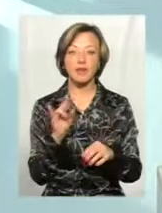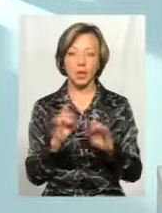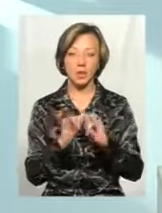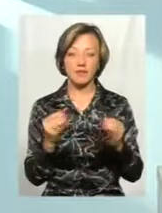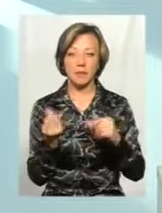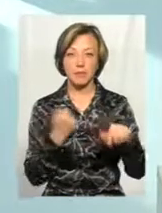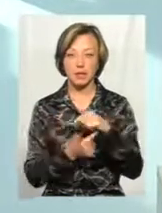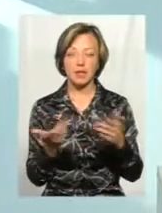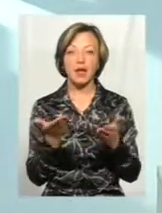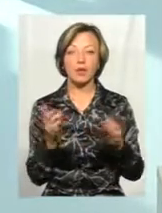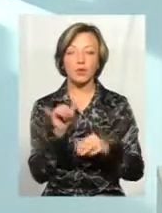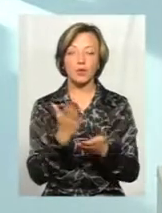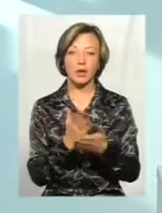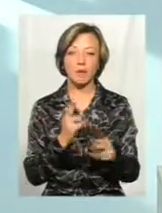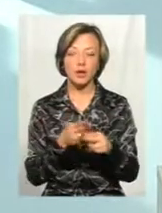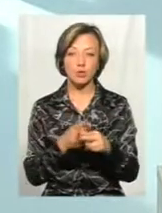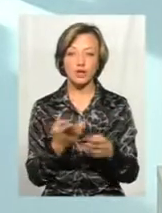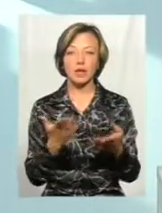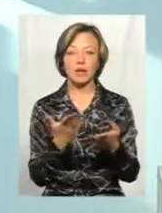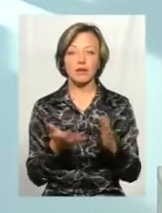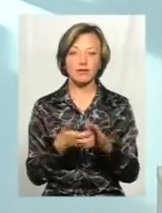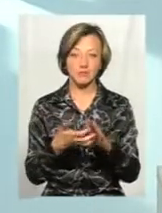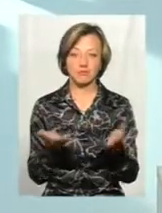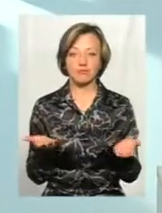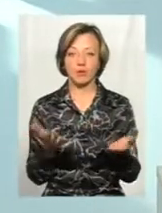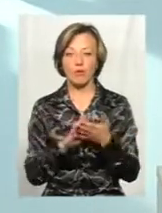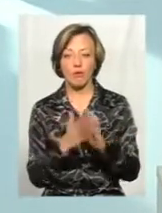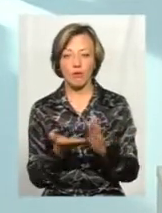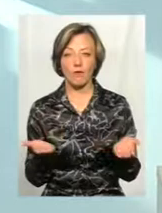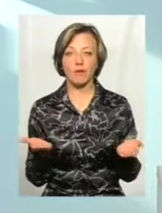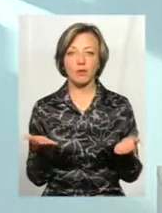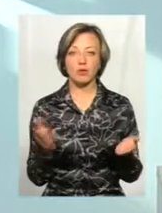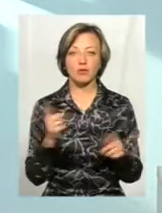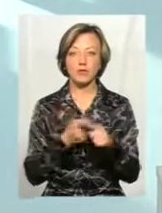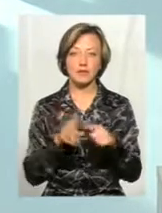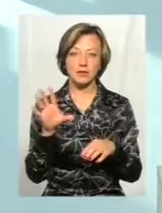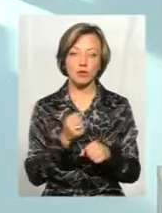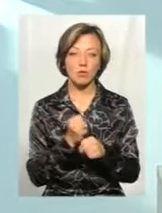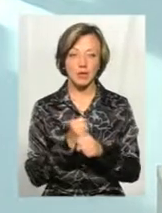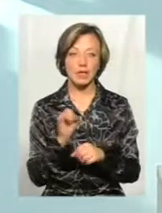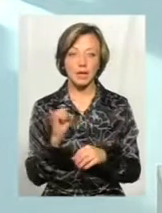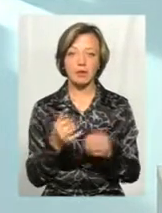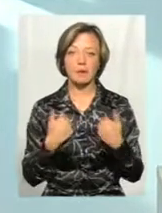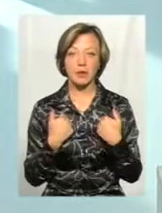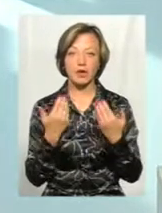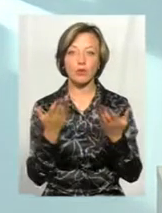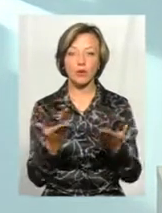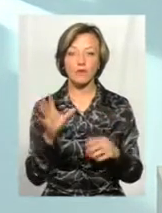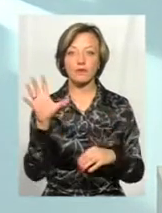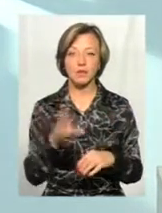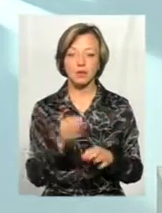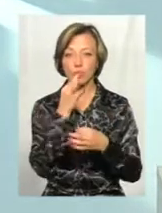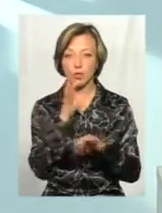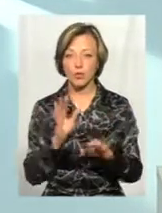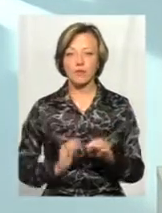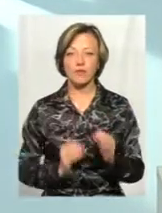свій бізнес, які в нього є перешкоди, які в нього є умови для того, щоб це робити. І ми, і його, і всіх